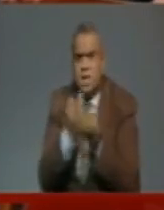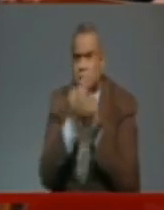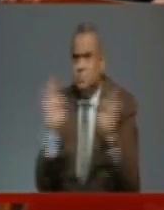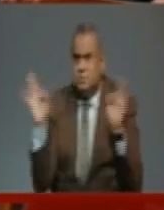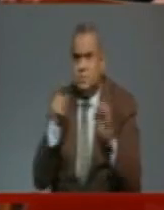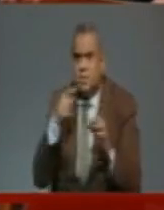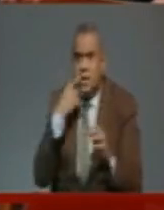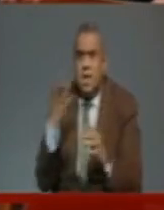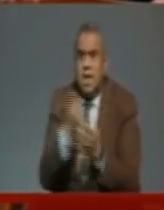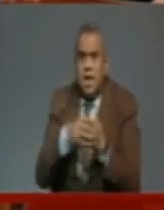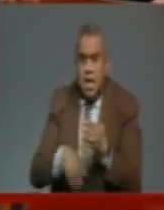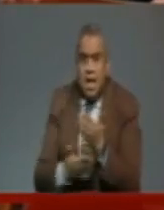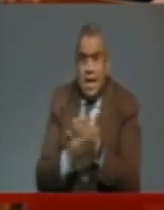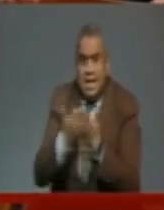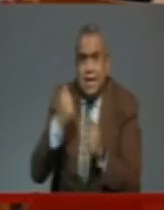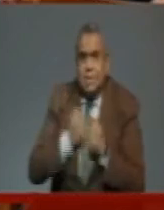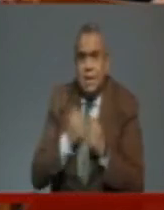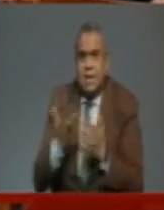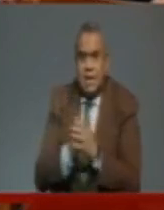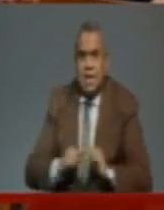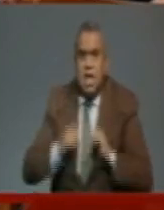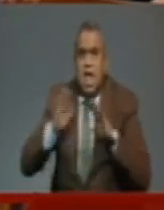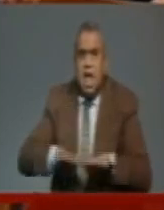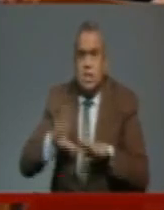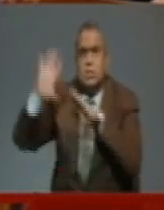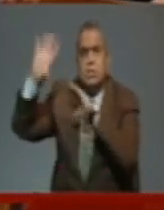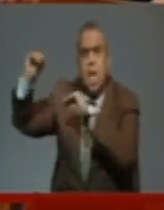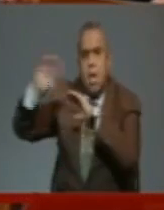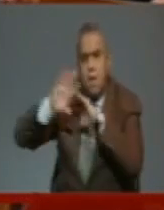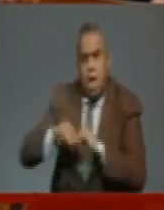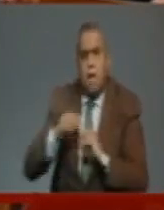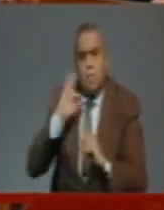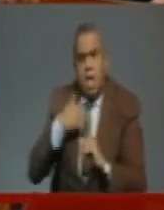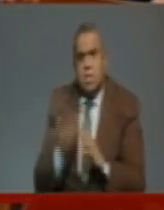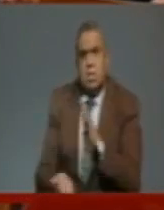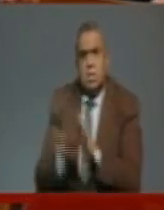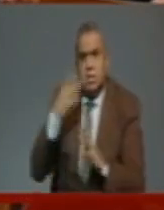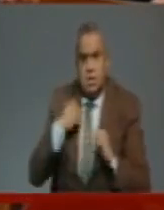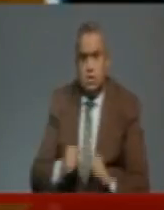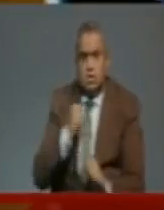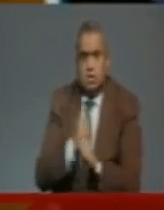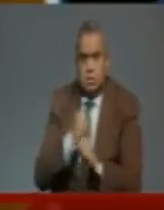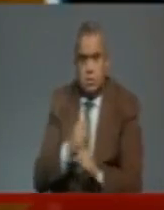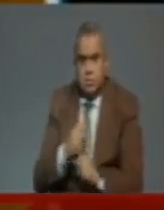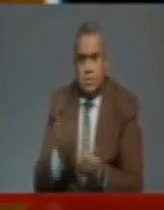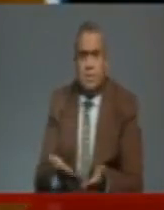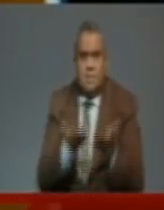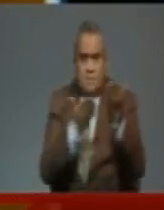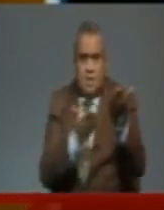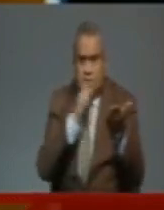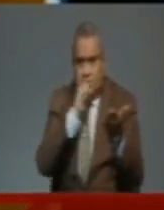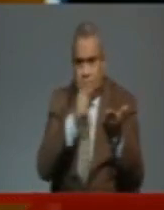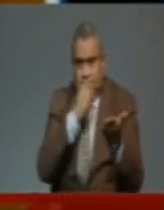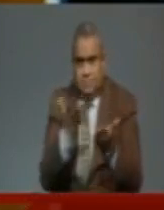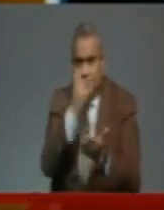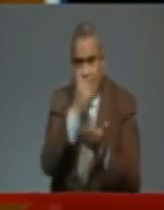نعمل حاجة عشان نعيش احنا كمان، عشان احنا كمان نعيش. اتفضل يا كامل. انا كنت افنم في كلمة